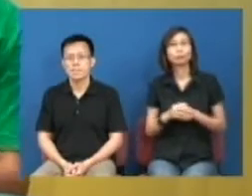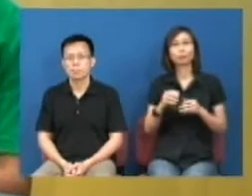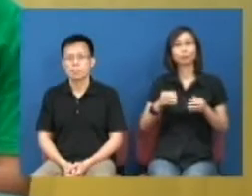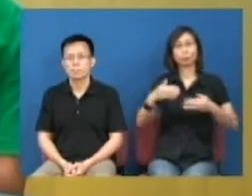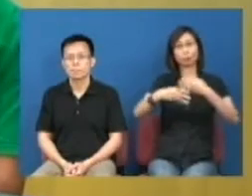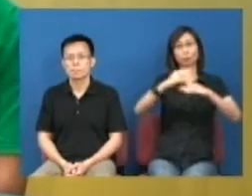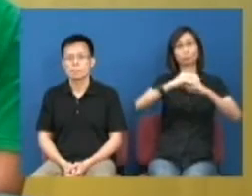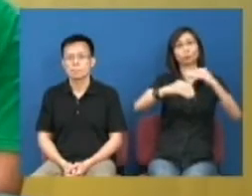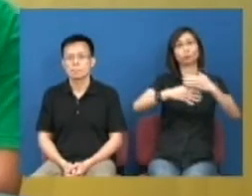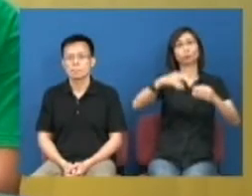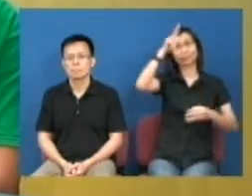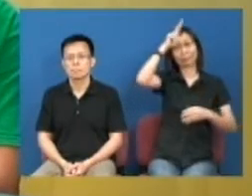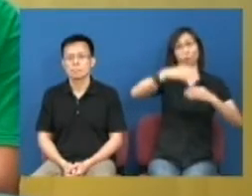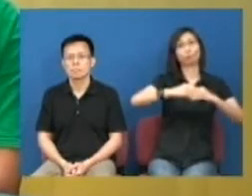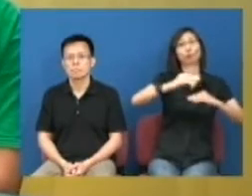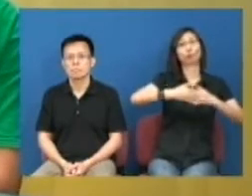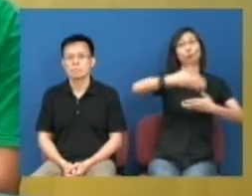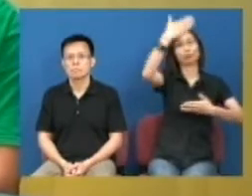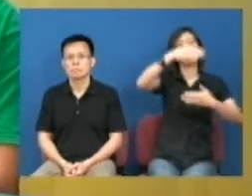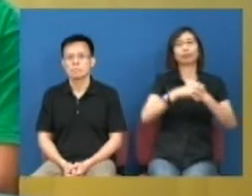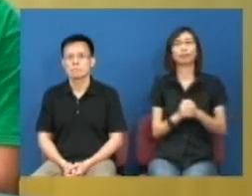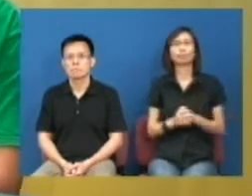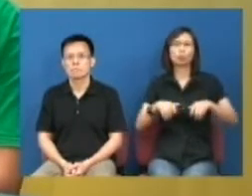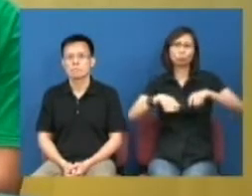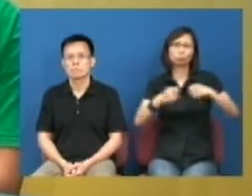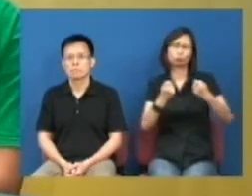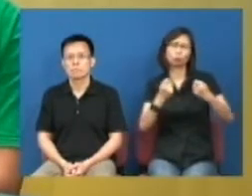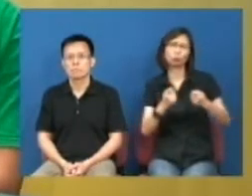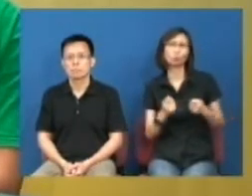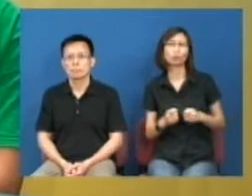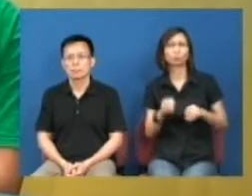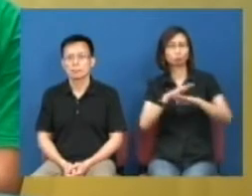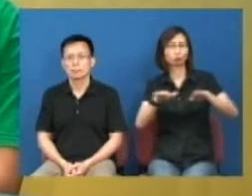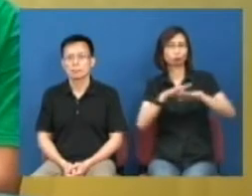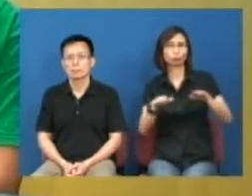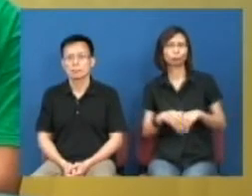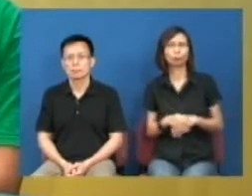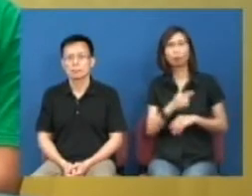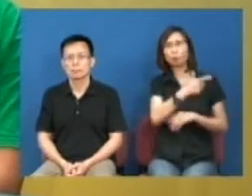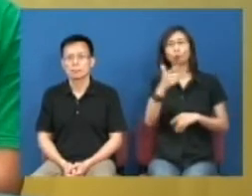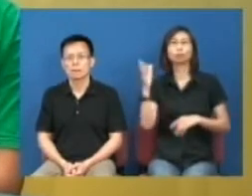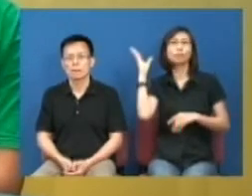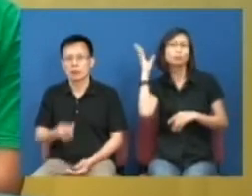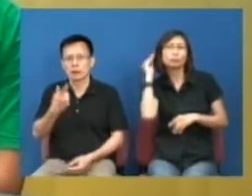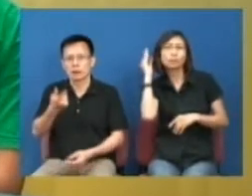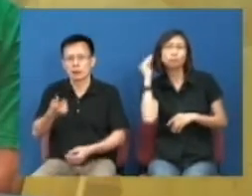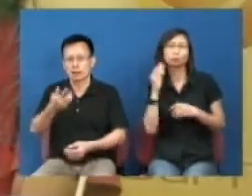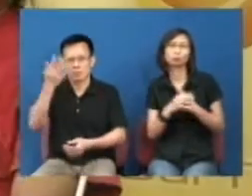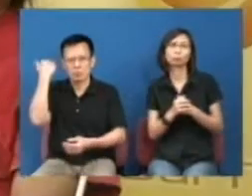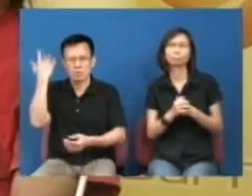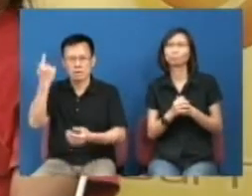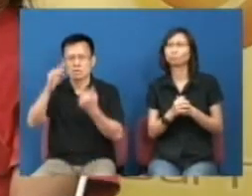你這樣做其實可能是破壞這個公眾秩序等等。咁當然其實很多人聽完之後都覺得好， 唔係呢個打過官司的紐